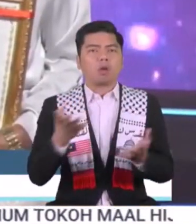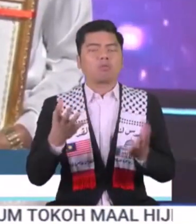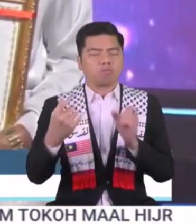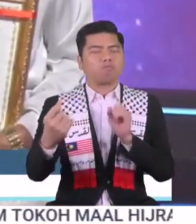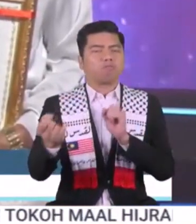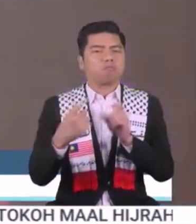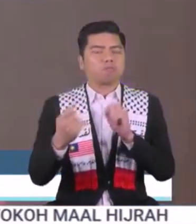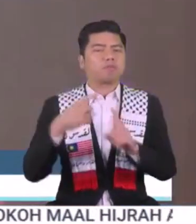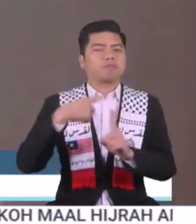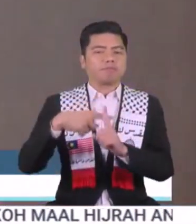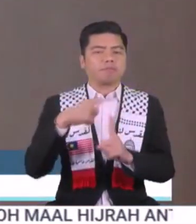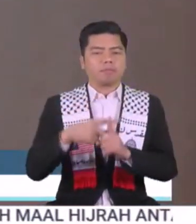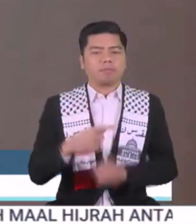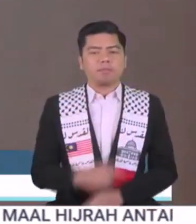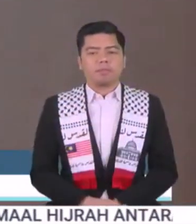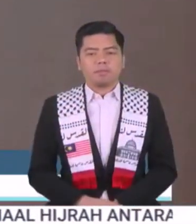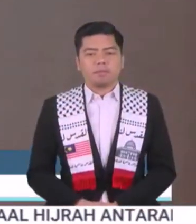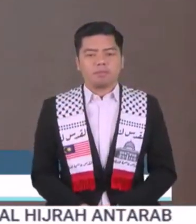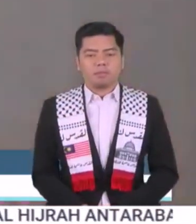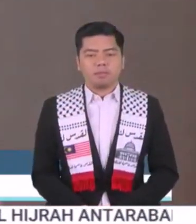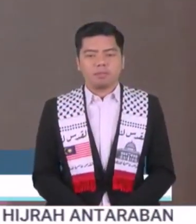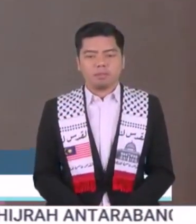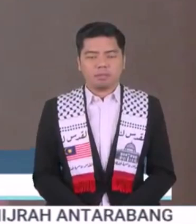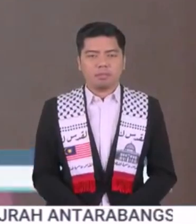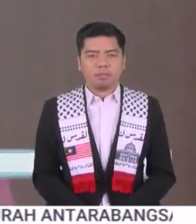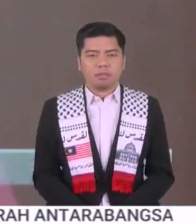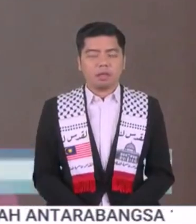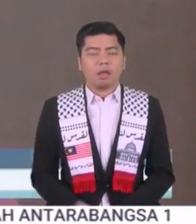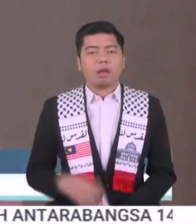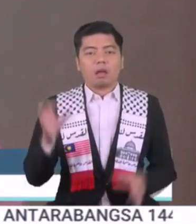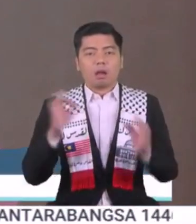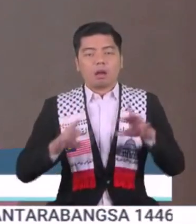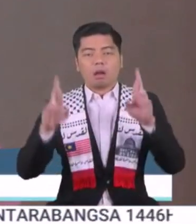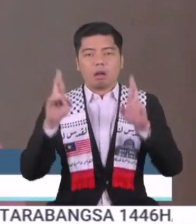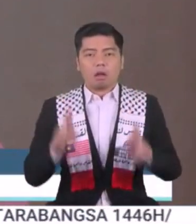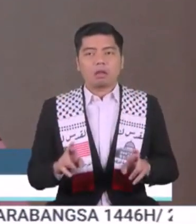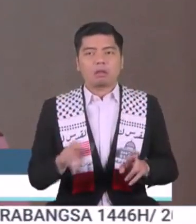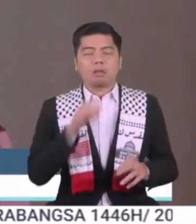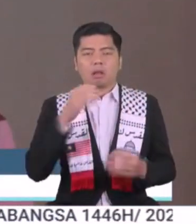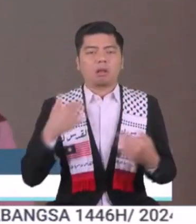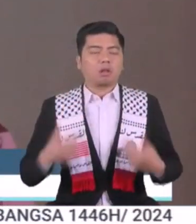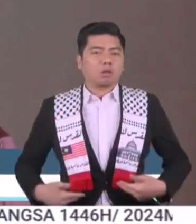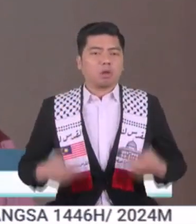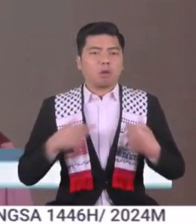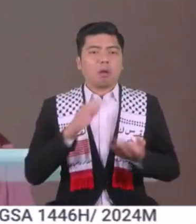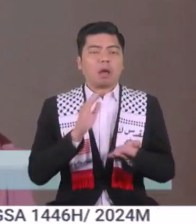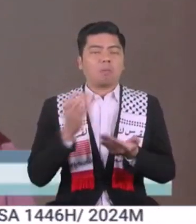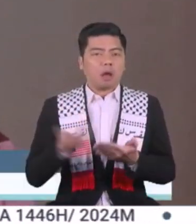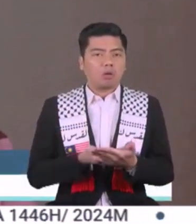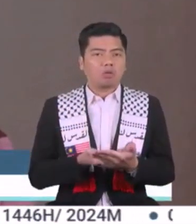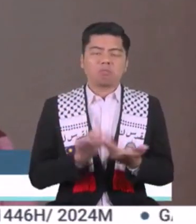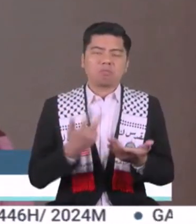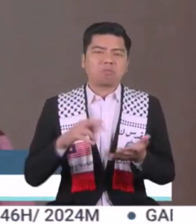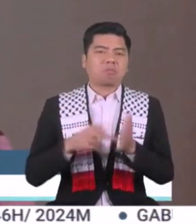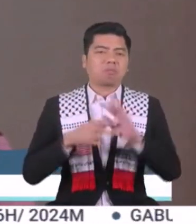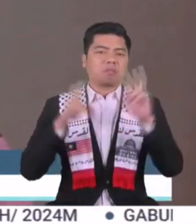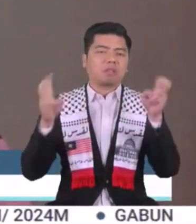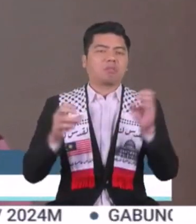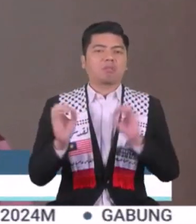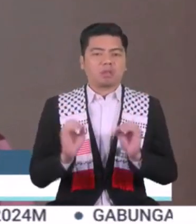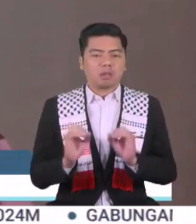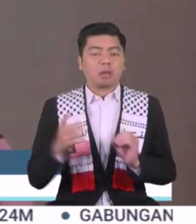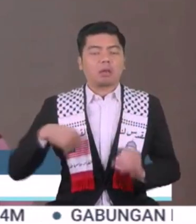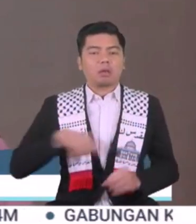mengenai sambutan itu. Rakyat tak ada perubahan, dia tidak ada kehidupan yang baru. So hijrah ni sebenarnya dia memberikan kita satu gambaran, kita